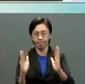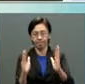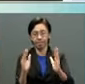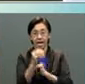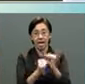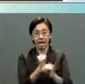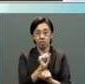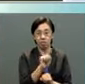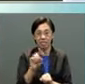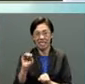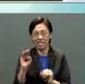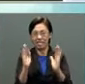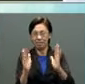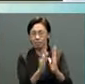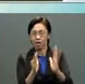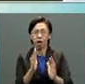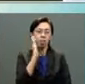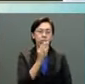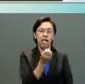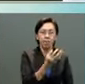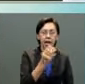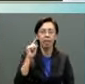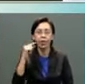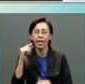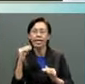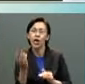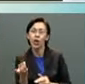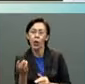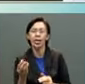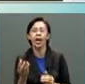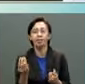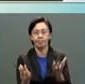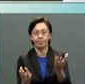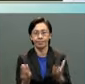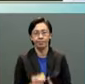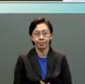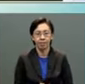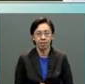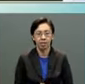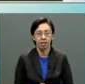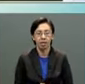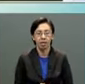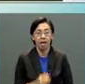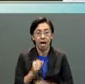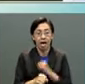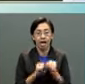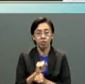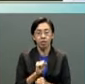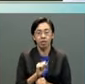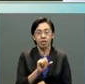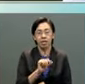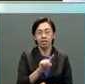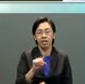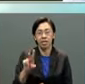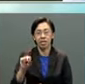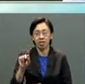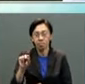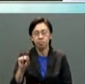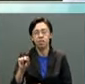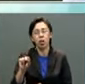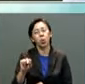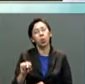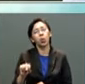เป็นกลุ่มก้อนใหญ่เลยผู้ชายมากกว่าผู้หญิงชัดเจนเลยนะครับสูงที่สุดก็คือ20ถึง21ถึง30ปีเนี่ย